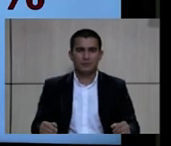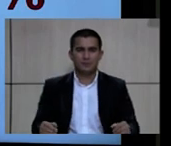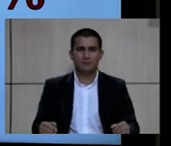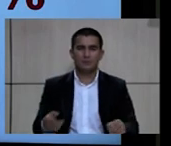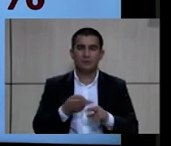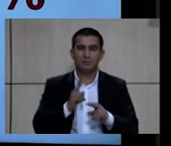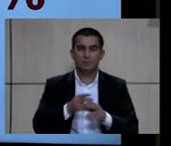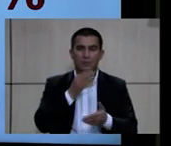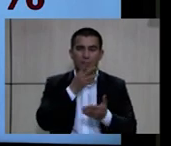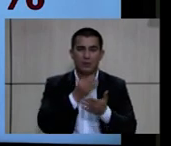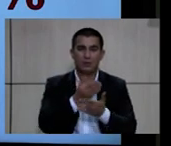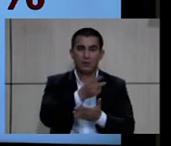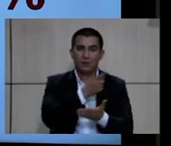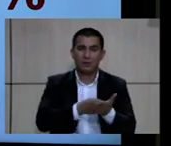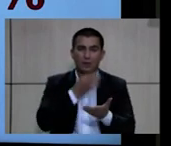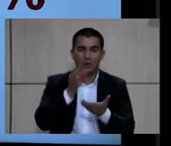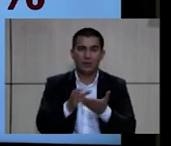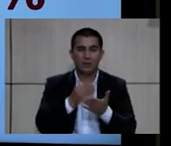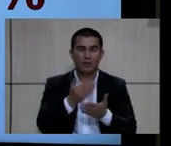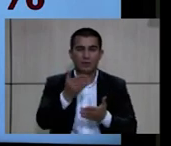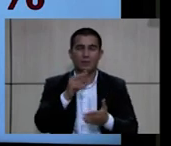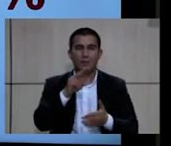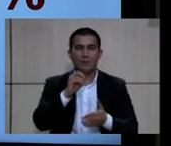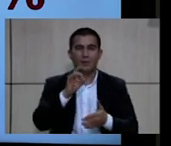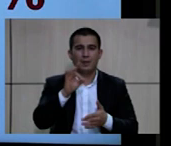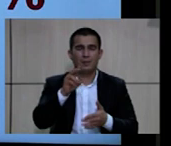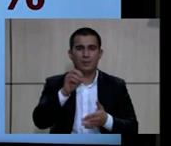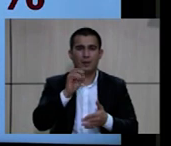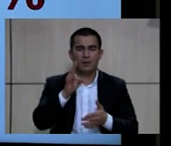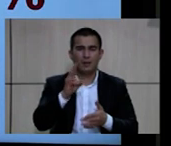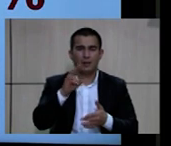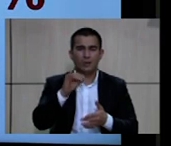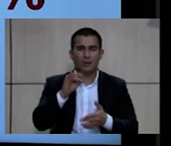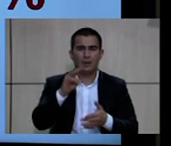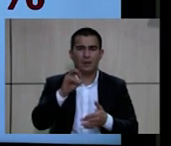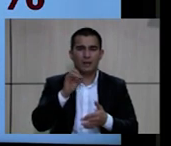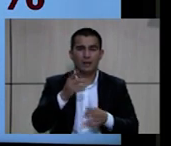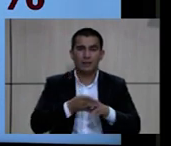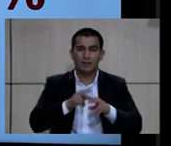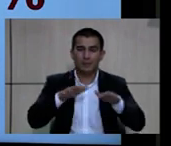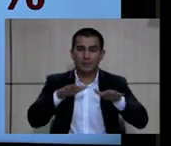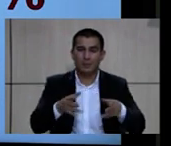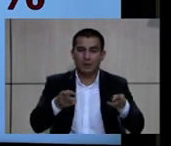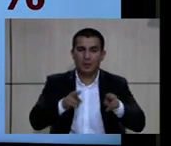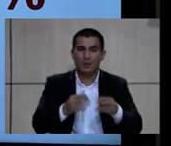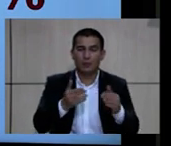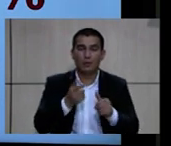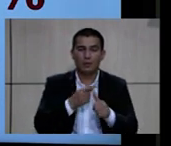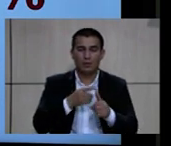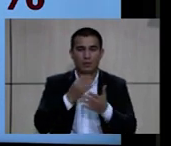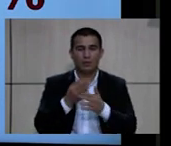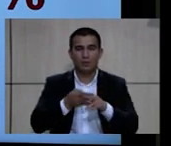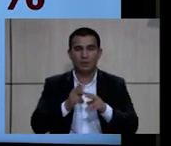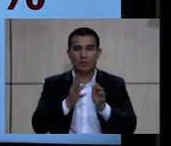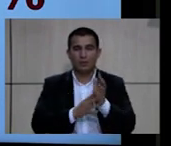Demak, bu savolning javobi perpendikular joylashgan. Ya'ni perpendikular joylashgan to'g'ri chiziqlar 90